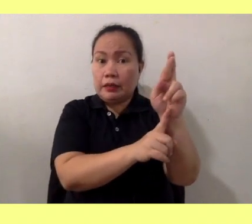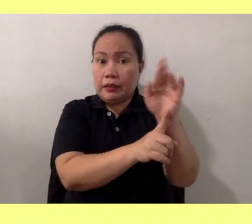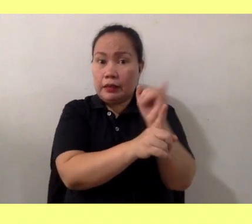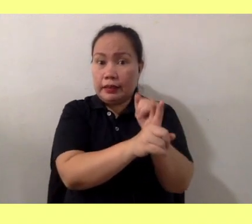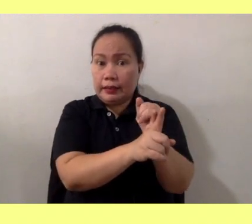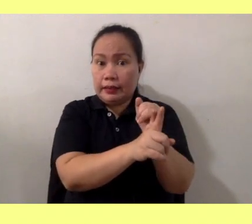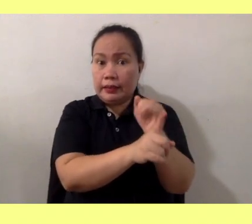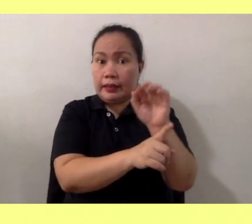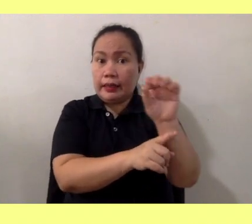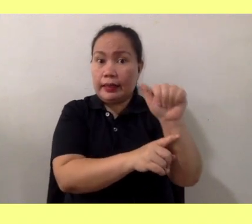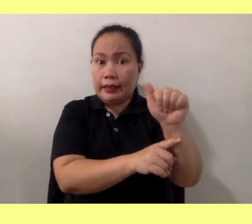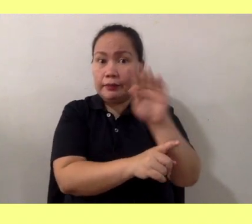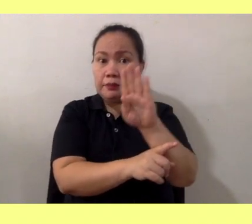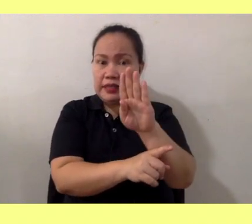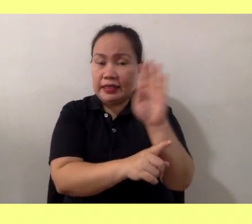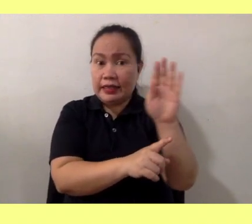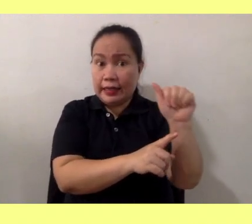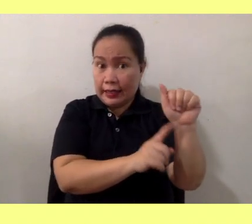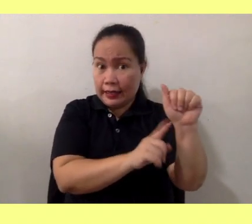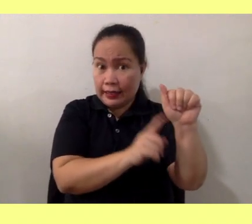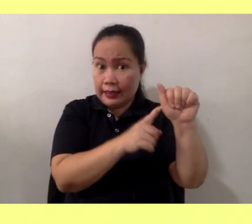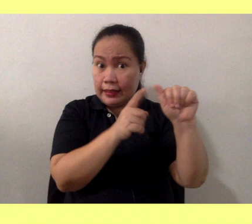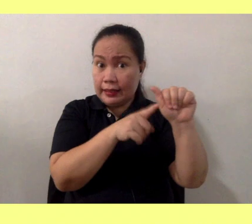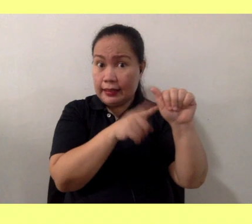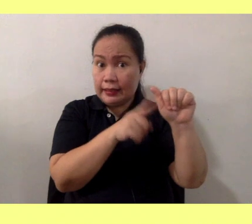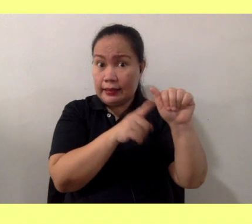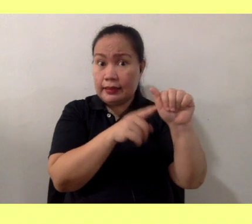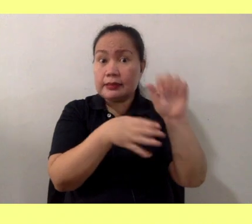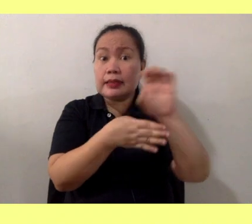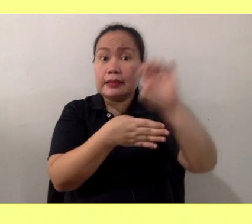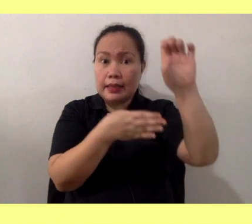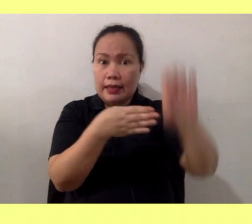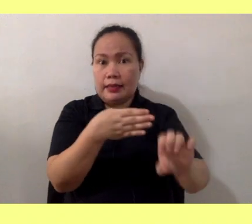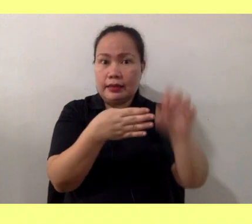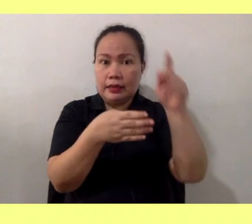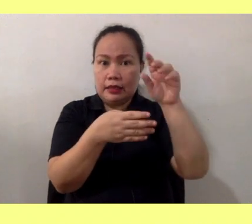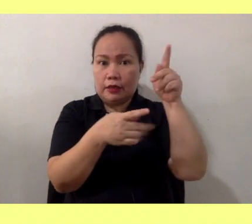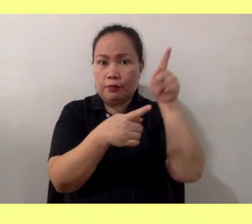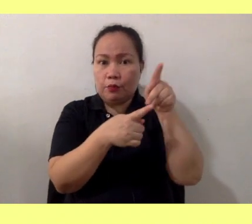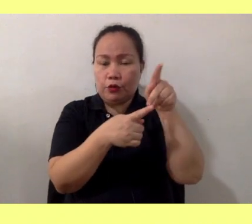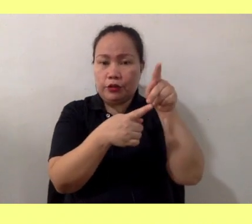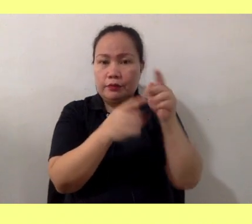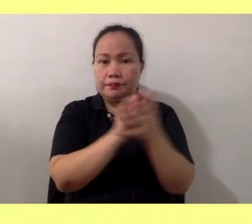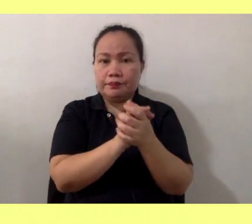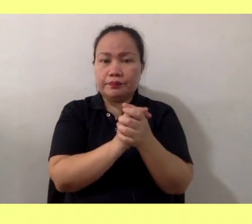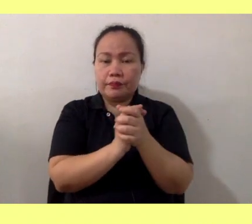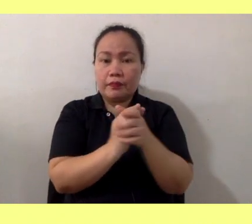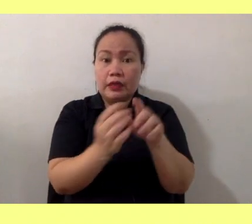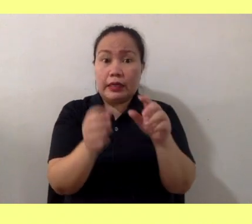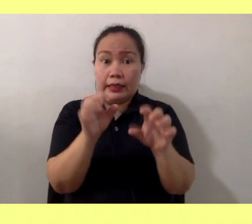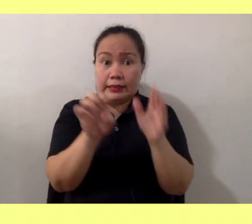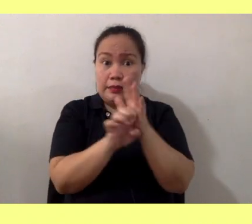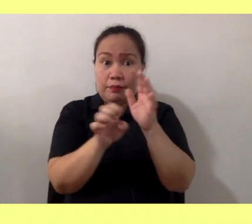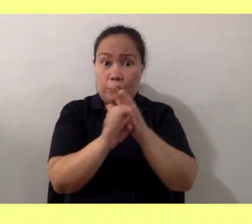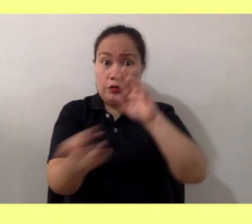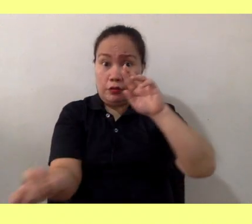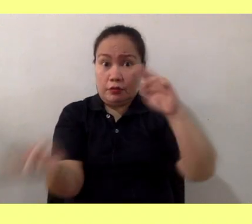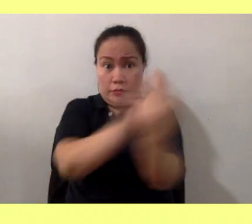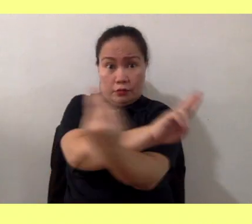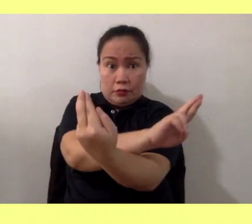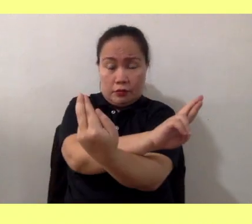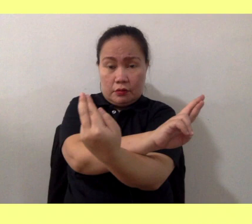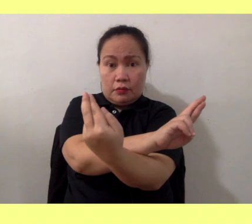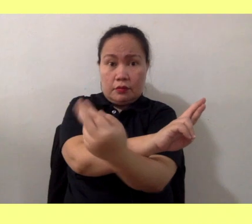its endpoint first. So, dapat endpoint yung mauna. So, array AB. Halimbawa, baliktad